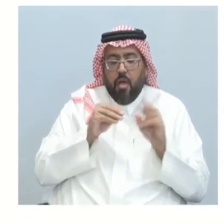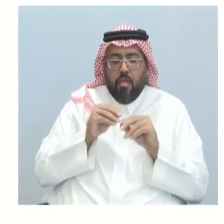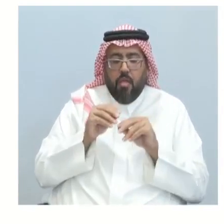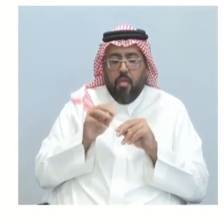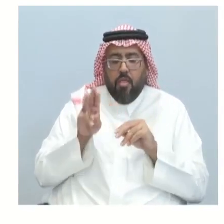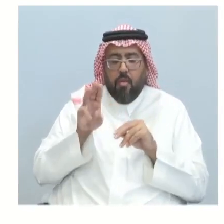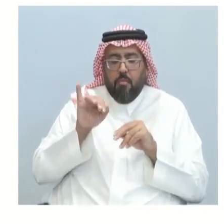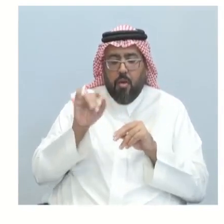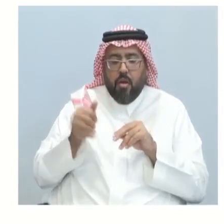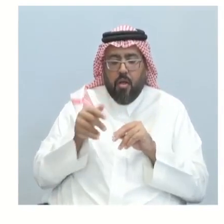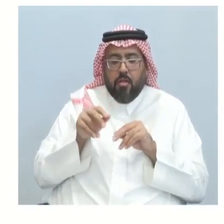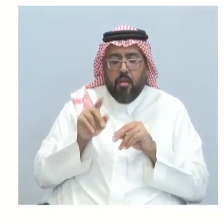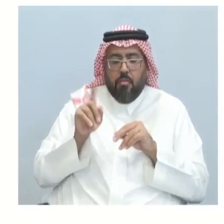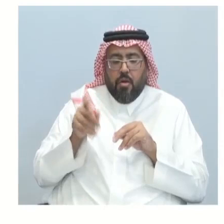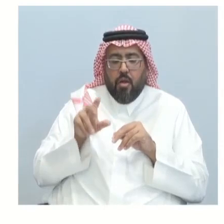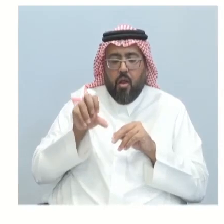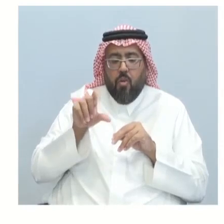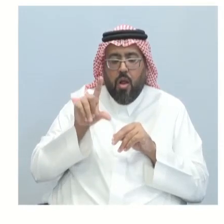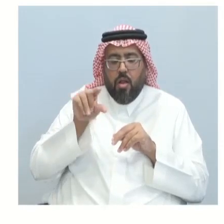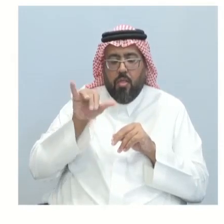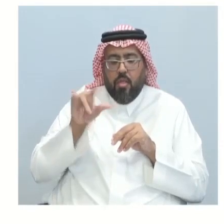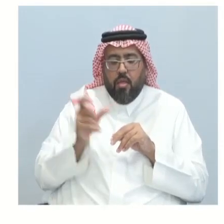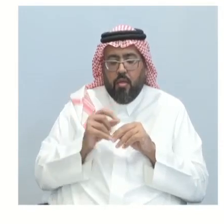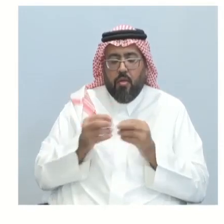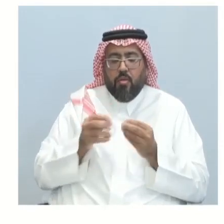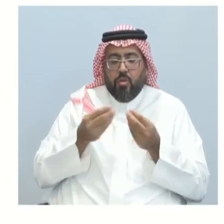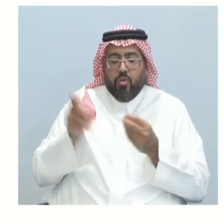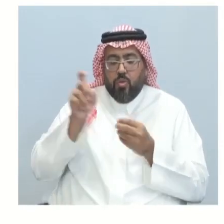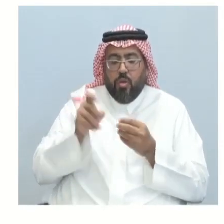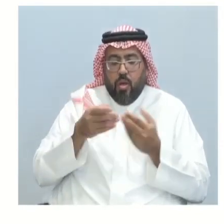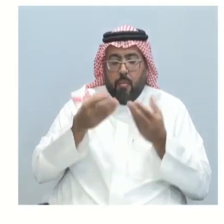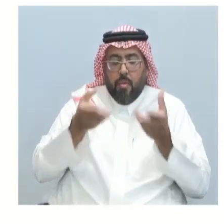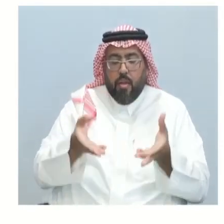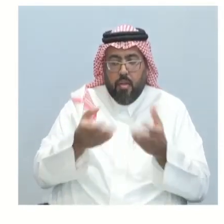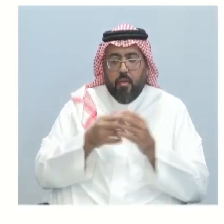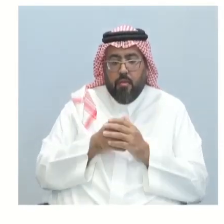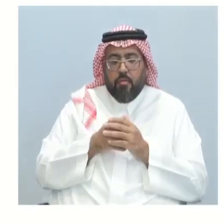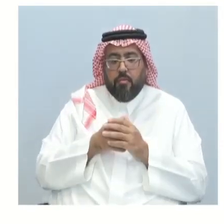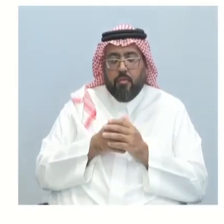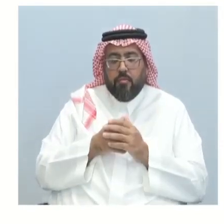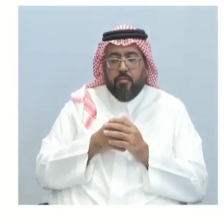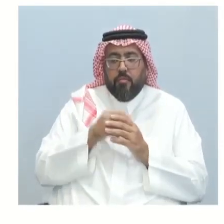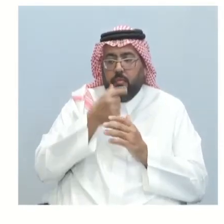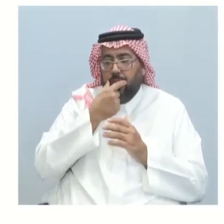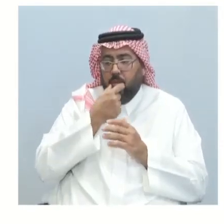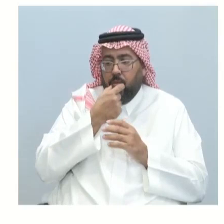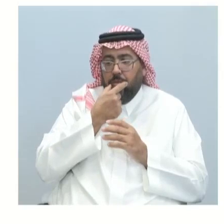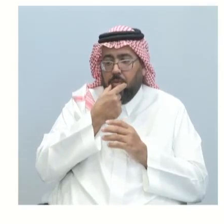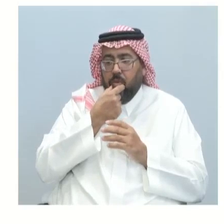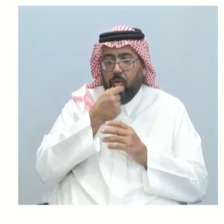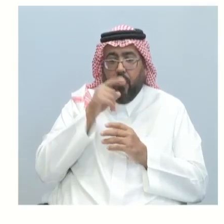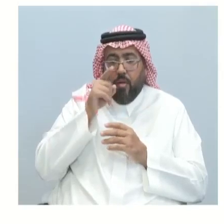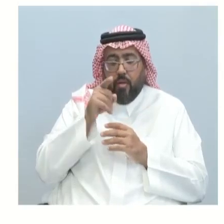ثمرات بر الوالدين اضع هذا السؤال بين ايديكم ابنائي وبناتي